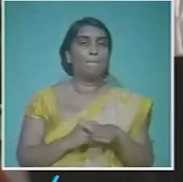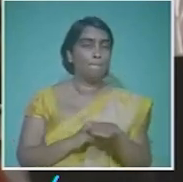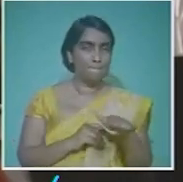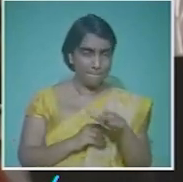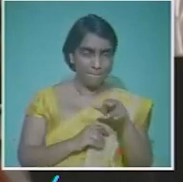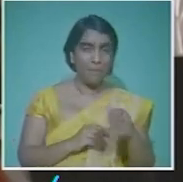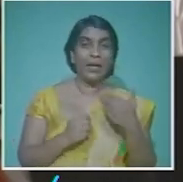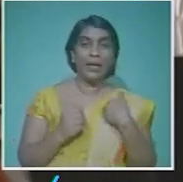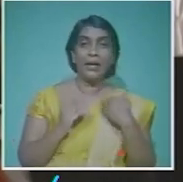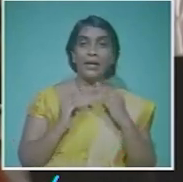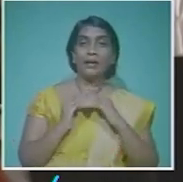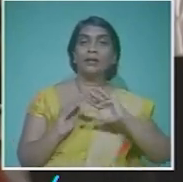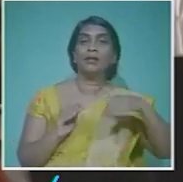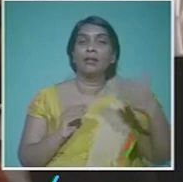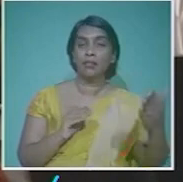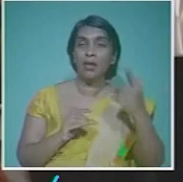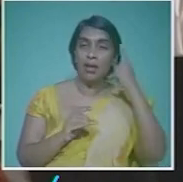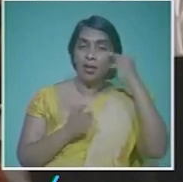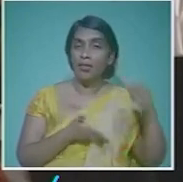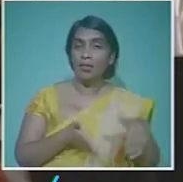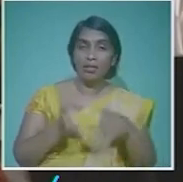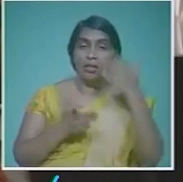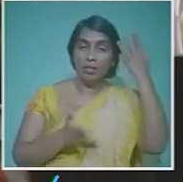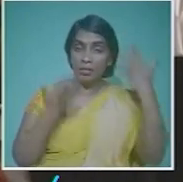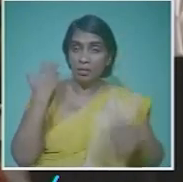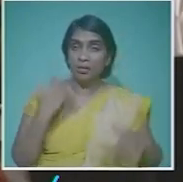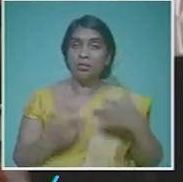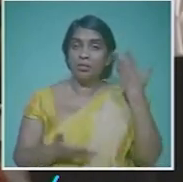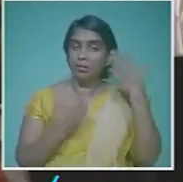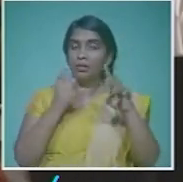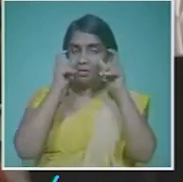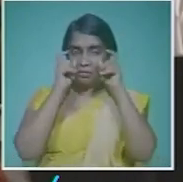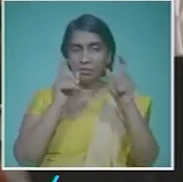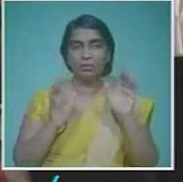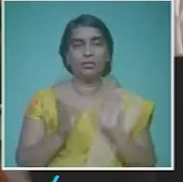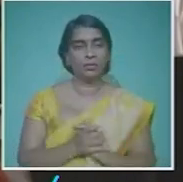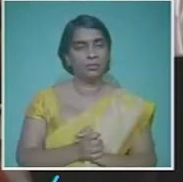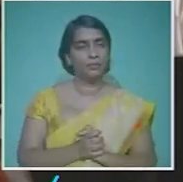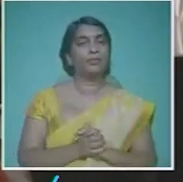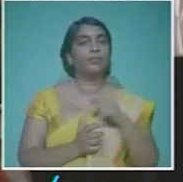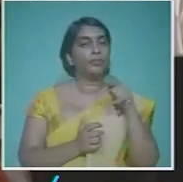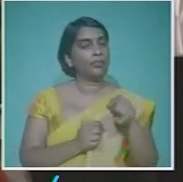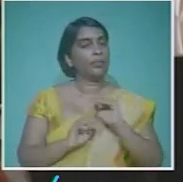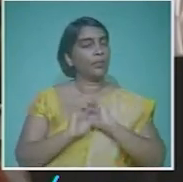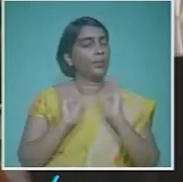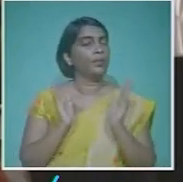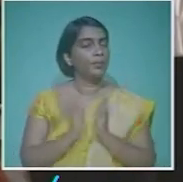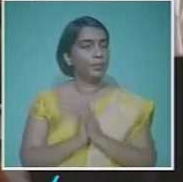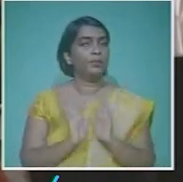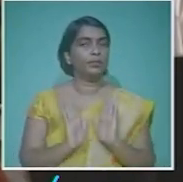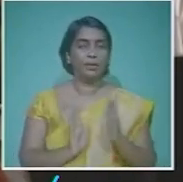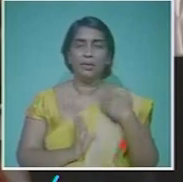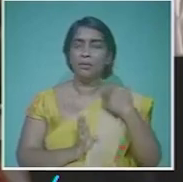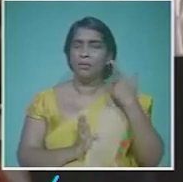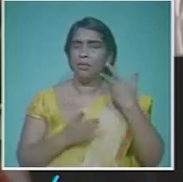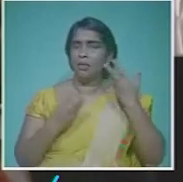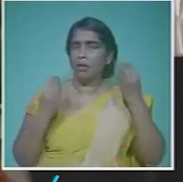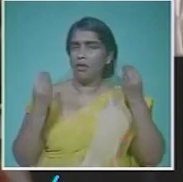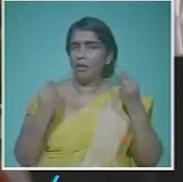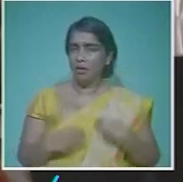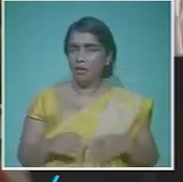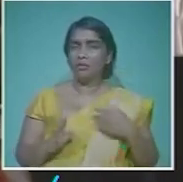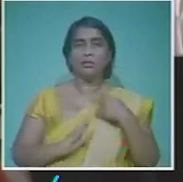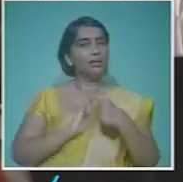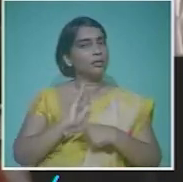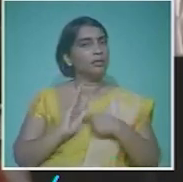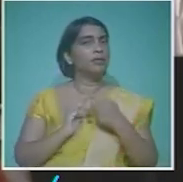විදියට මගේ ගේ එහා පැත්තේ කළු ගඟේ පාවෙච්ච මල කඳන් විතරයි. මේ සියල්ල සමග අපේක්ෂා බංගත්වයට මේ